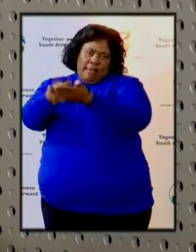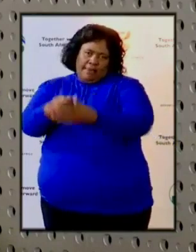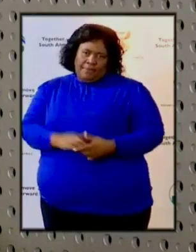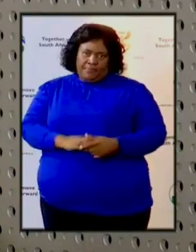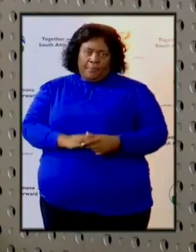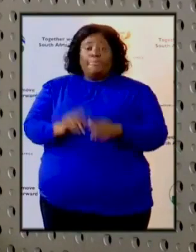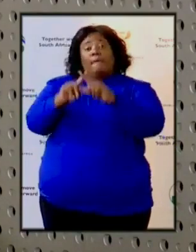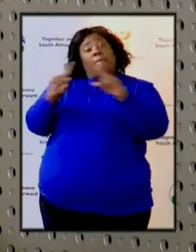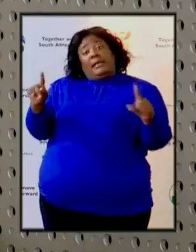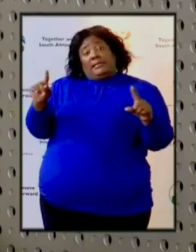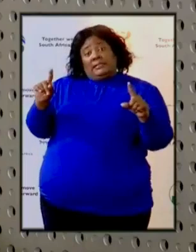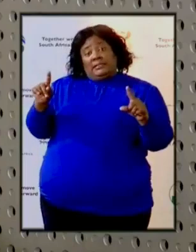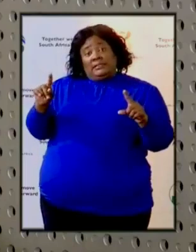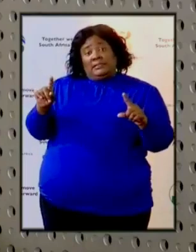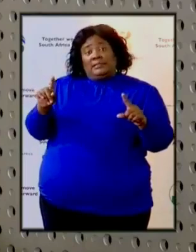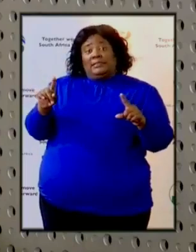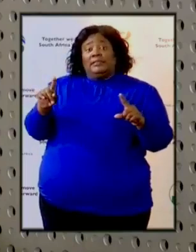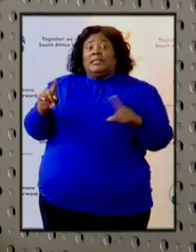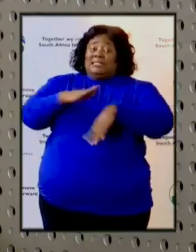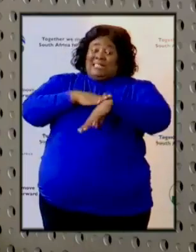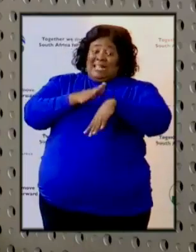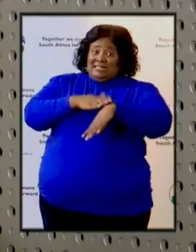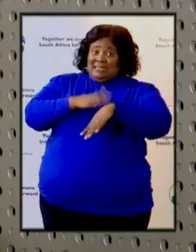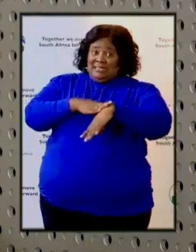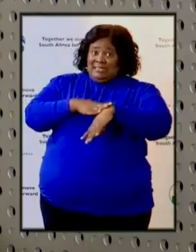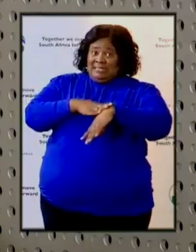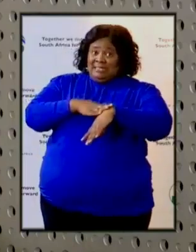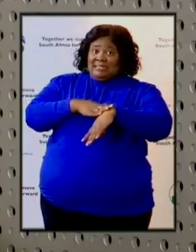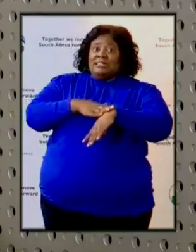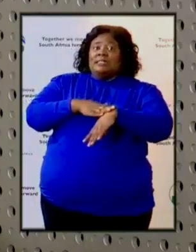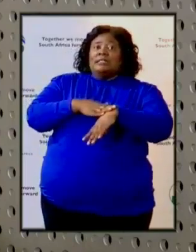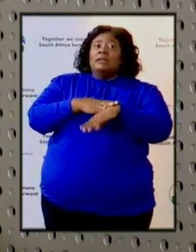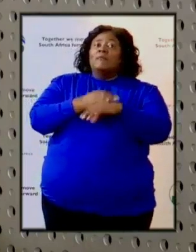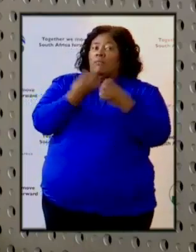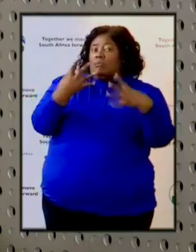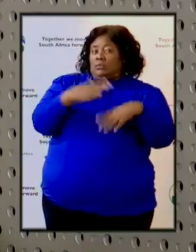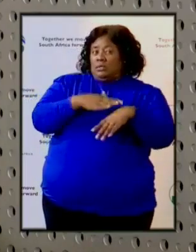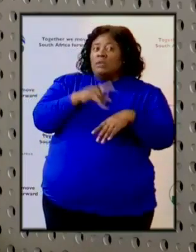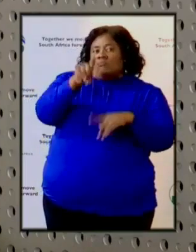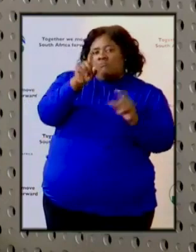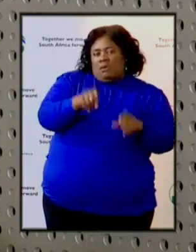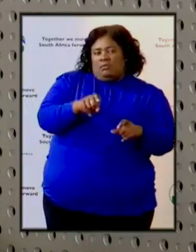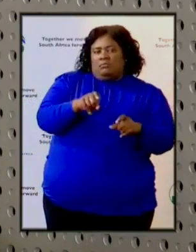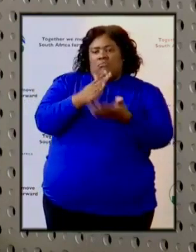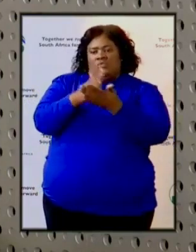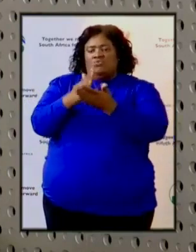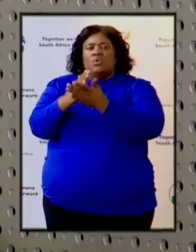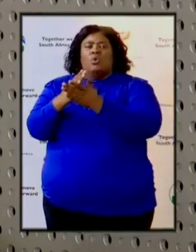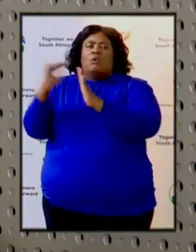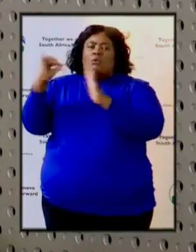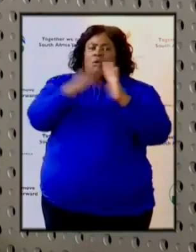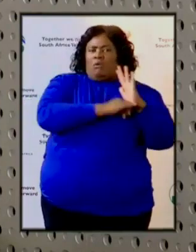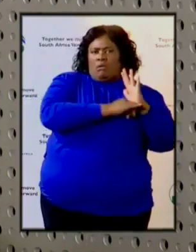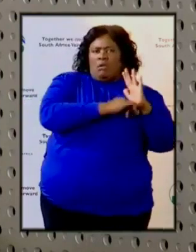Kodwa kufuneka isikhathi esiningi ube sekhaya. Uma ungekho emsebenzini ube sekhaya. Asikavunyeli